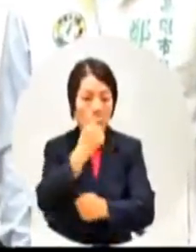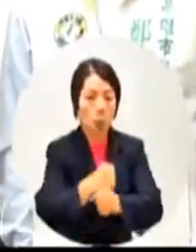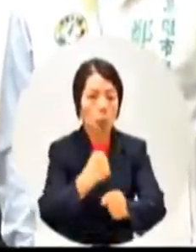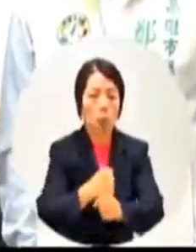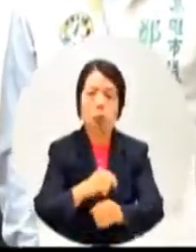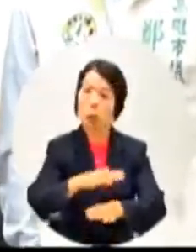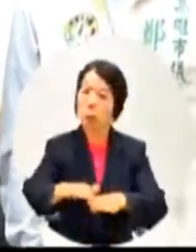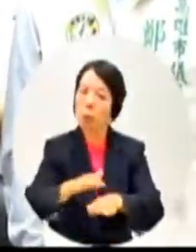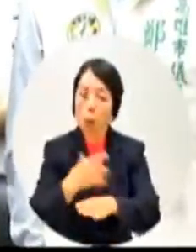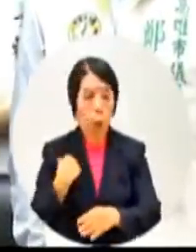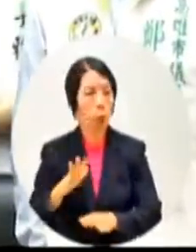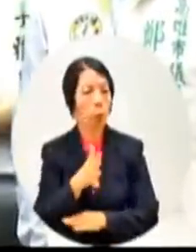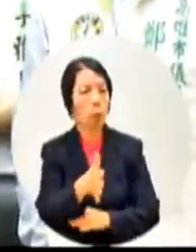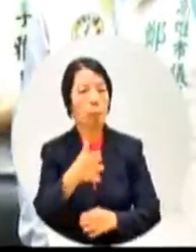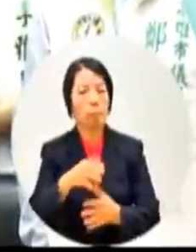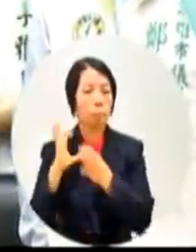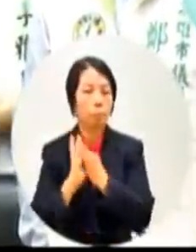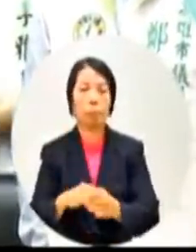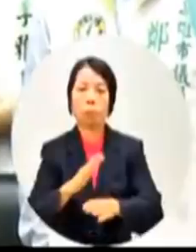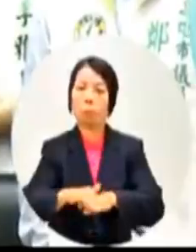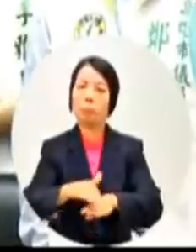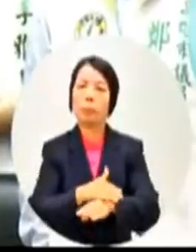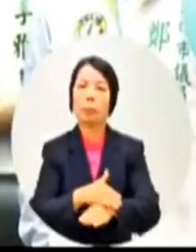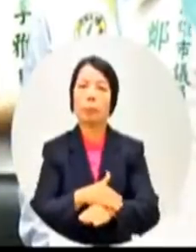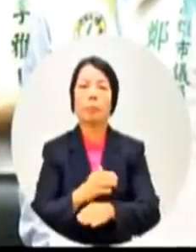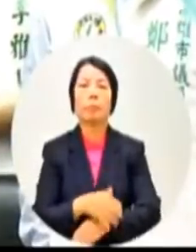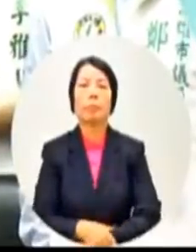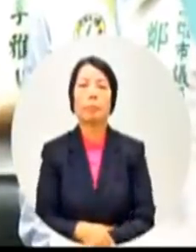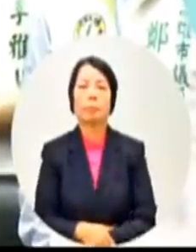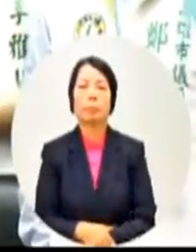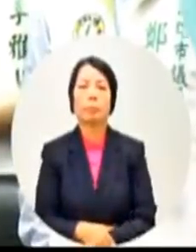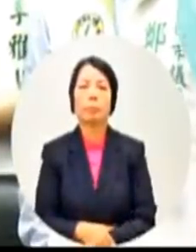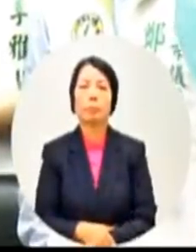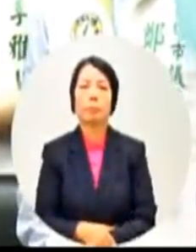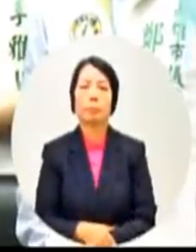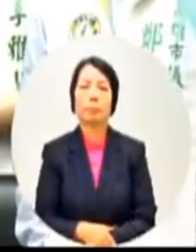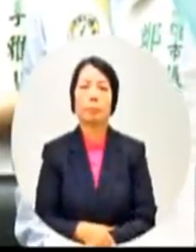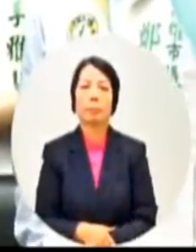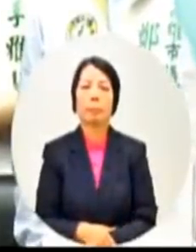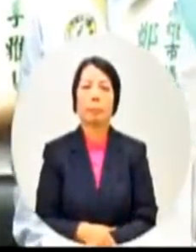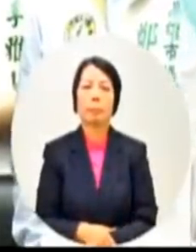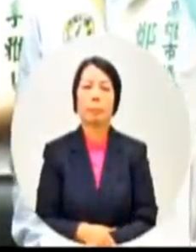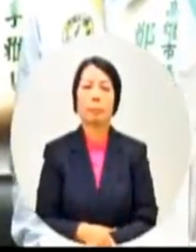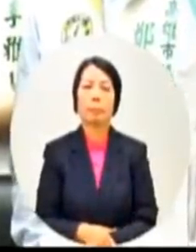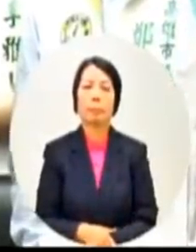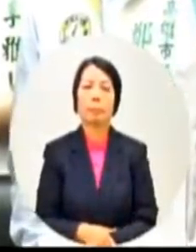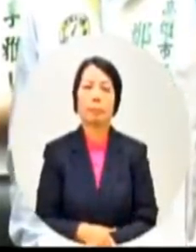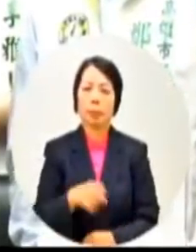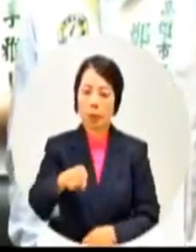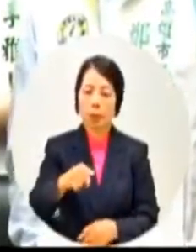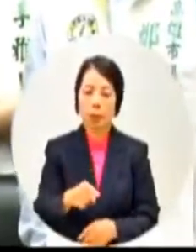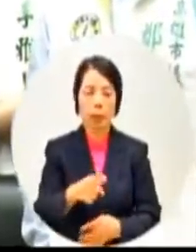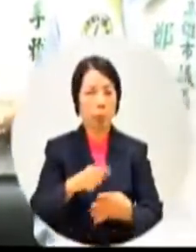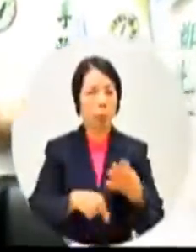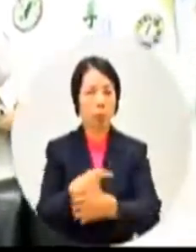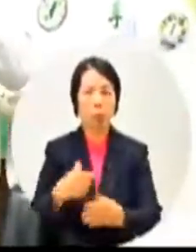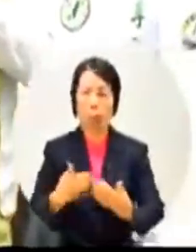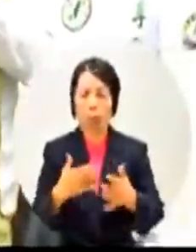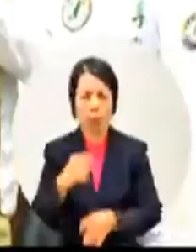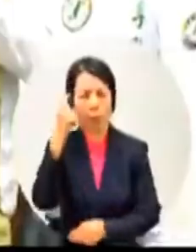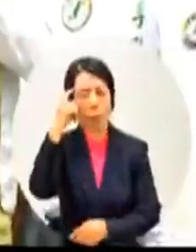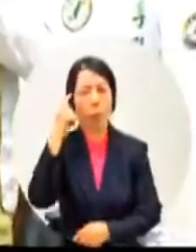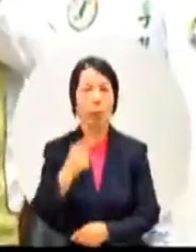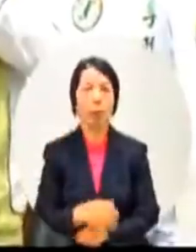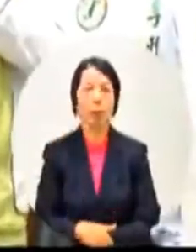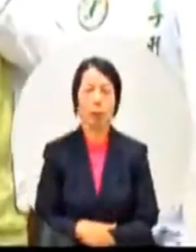请你回复要不要继续做。 黄议员，这个事情我们不要想到灰黑暗面， 哎，你请坐，你